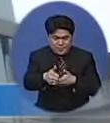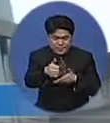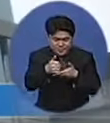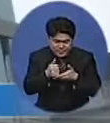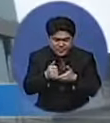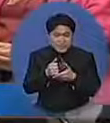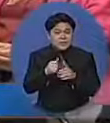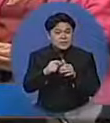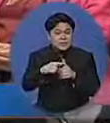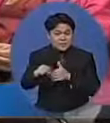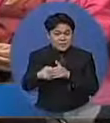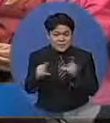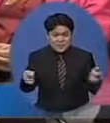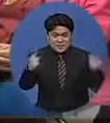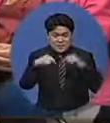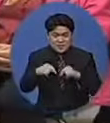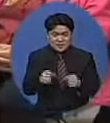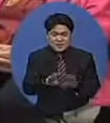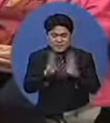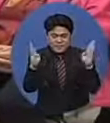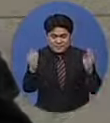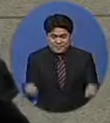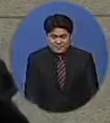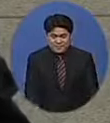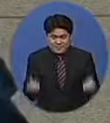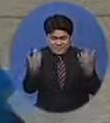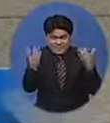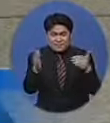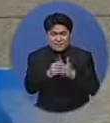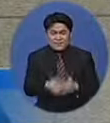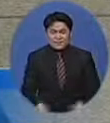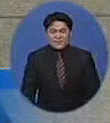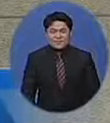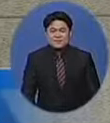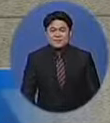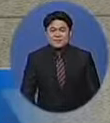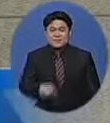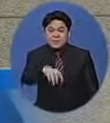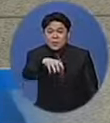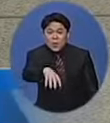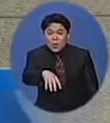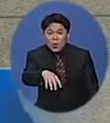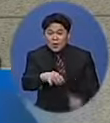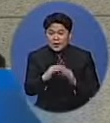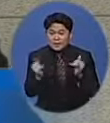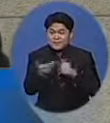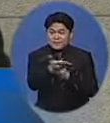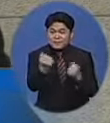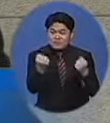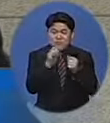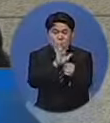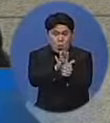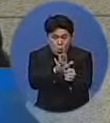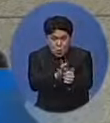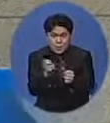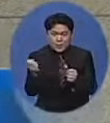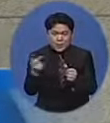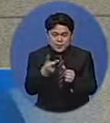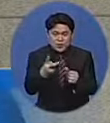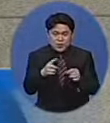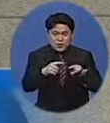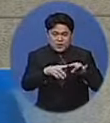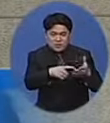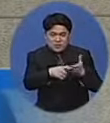참석한 가운데 개소식을 가졌습니다. 이 공간이 우리 공릉동 주민들의 건강도 챙기고